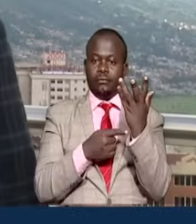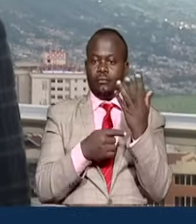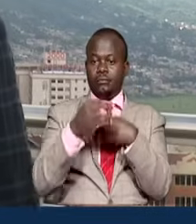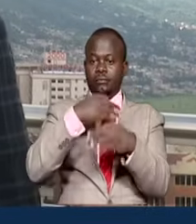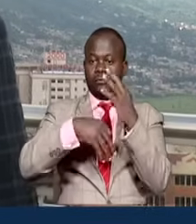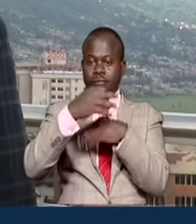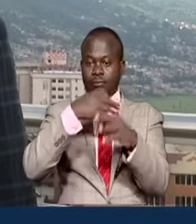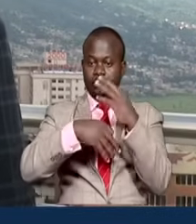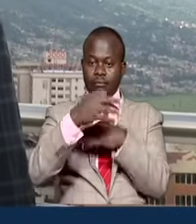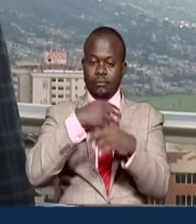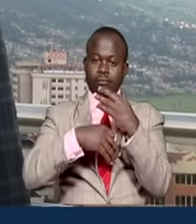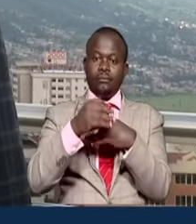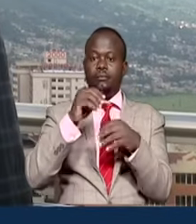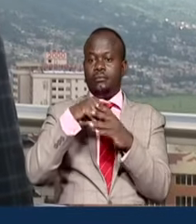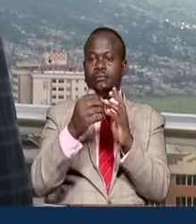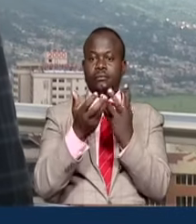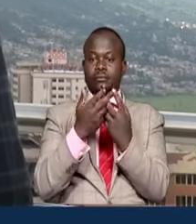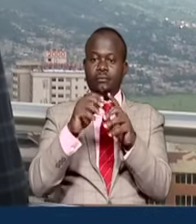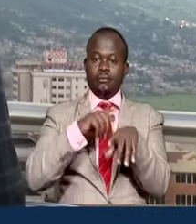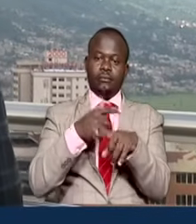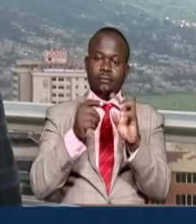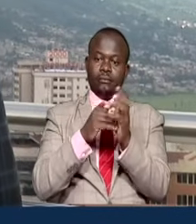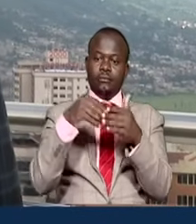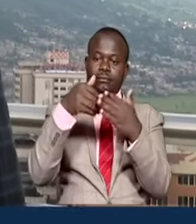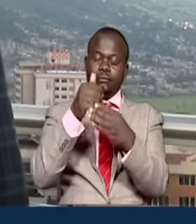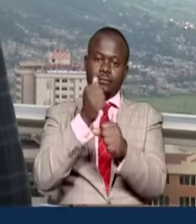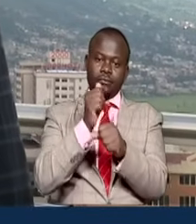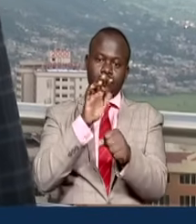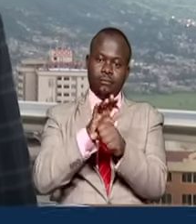industrialization igezweho ndetse itanga akazi kenshi ku bantu benshi,